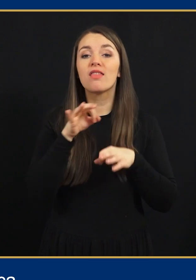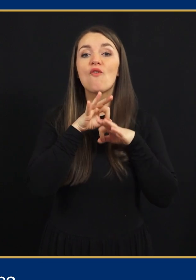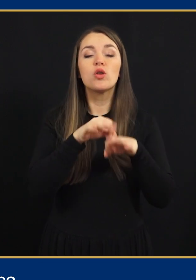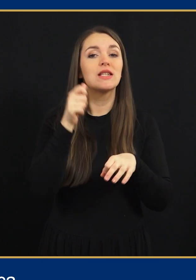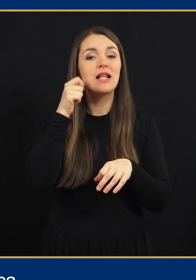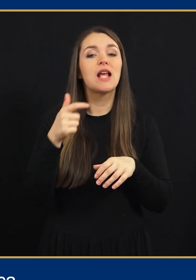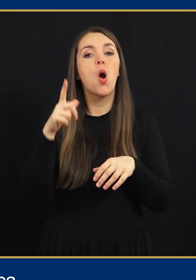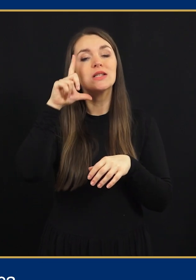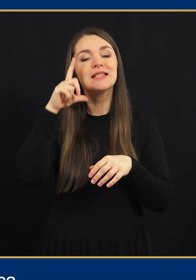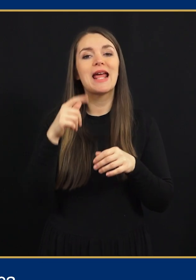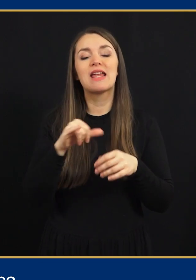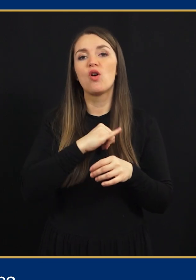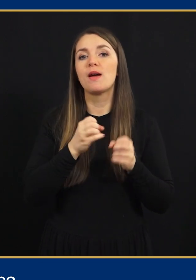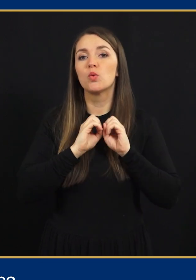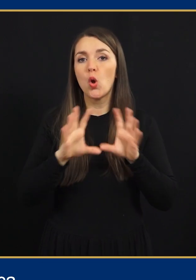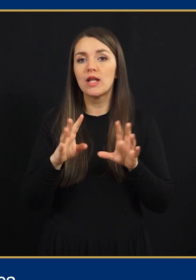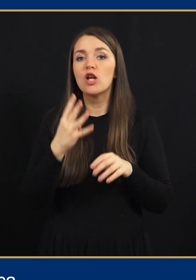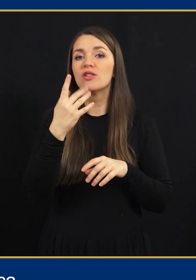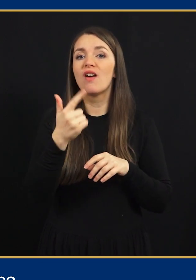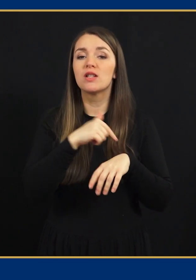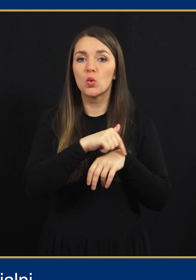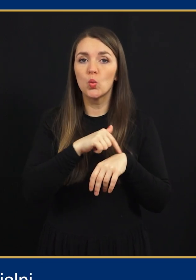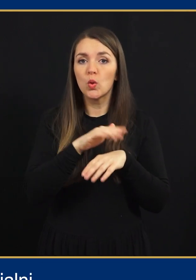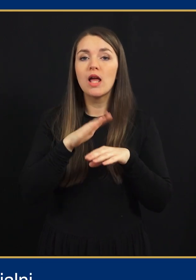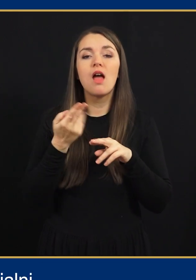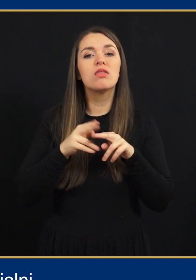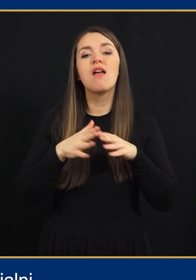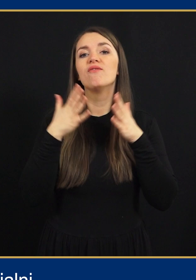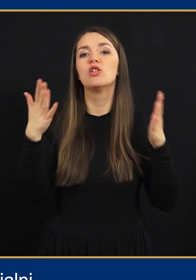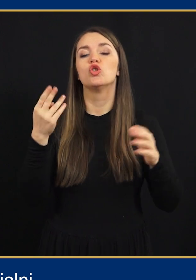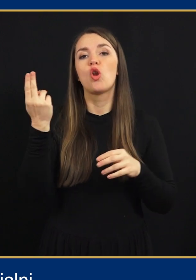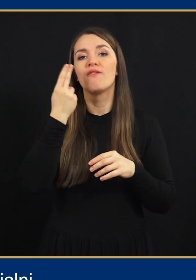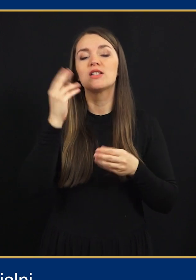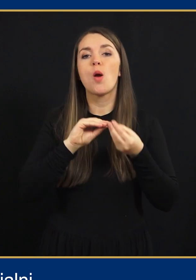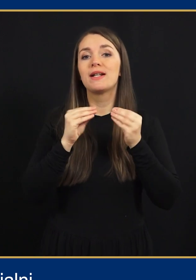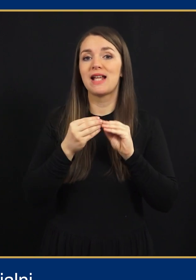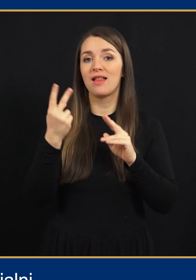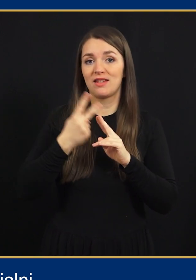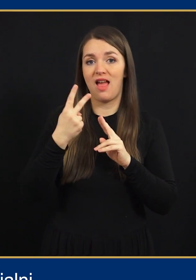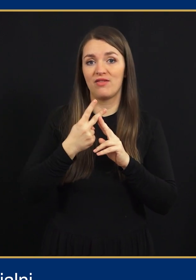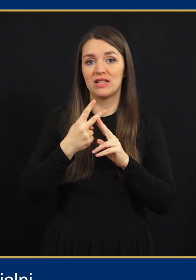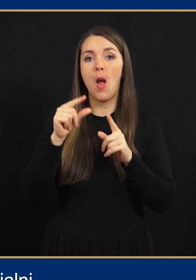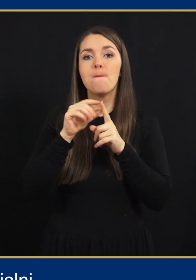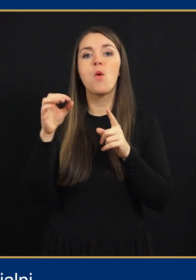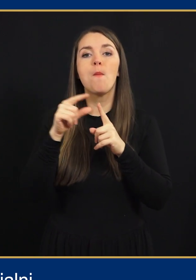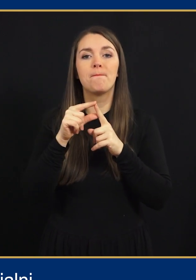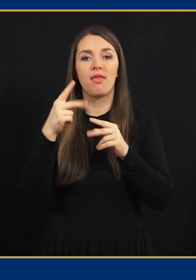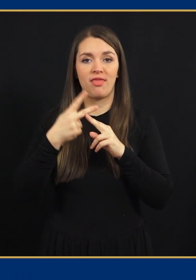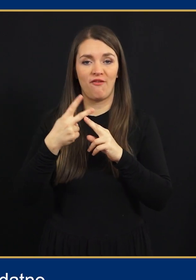voditeljica osrednje informativne oddaje 24 ur na največji slovenski komercialni televiziji Pop